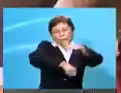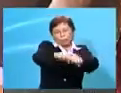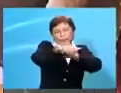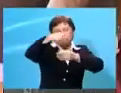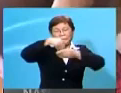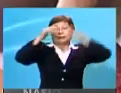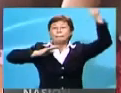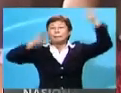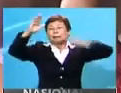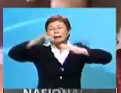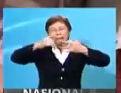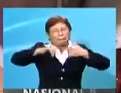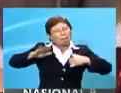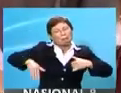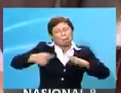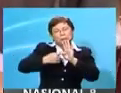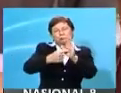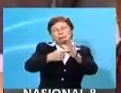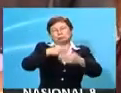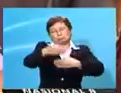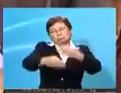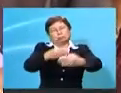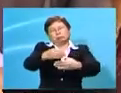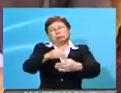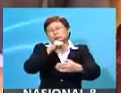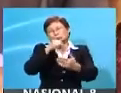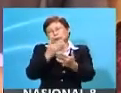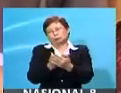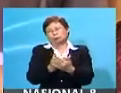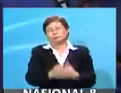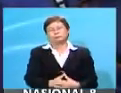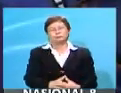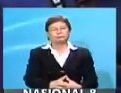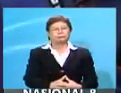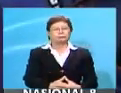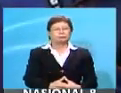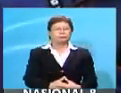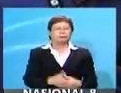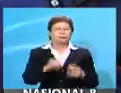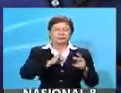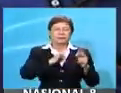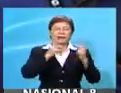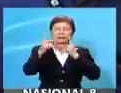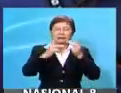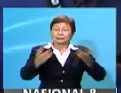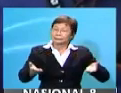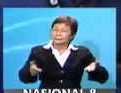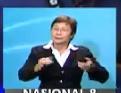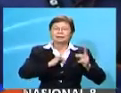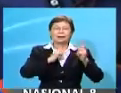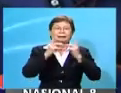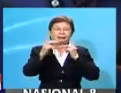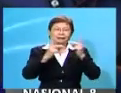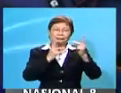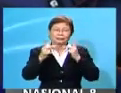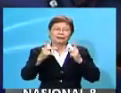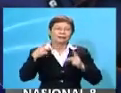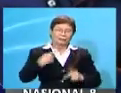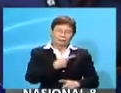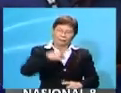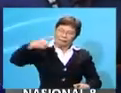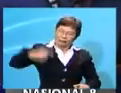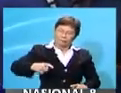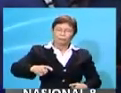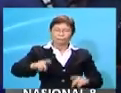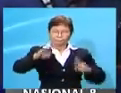dalam negara yang masih belum menunjukkan hasil yang memberangangkan menyatakan di sini kita harus